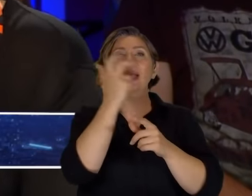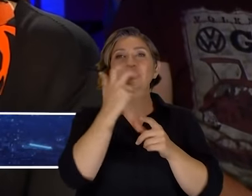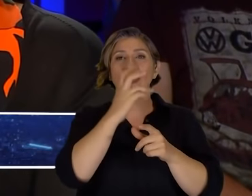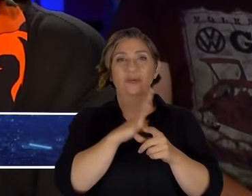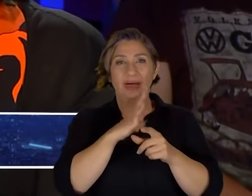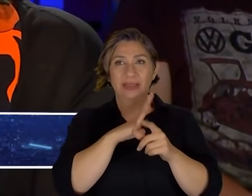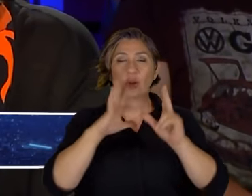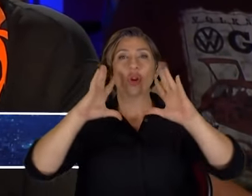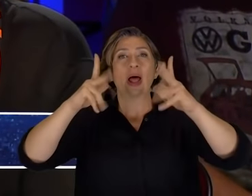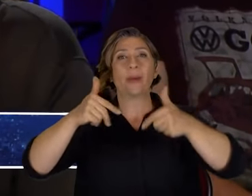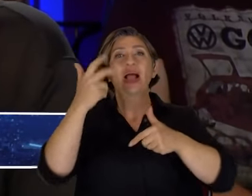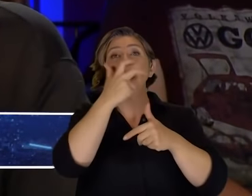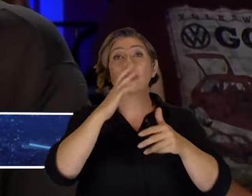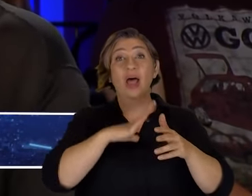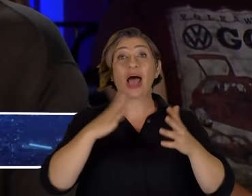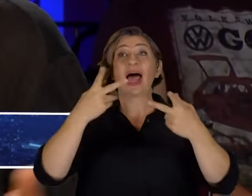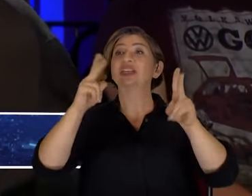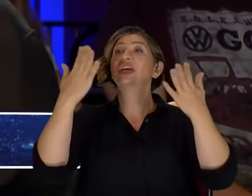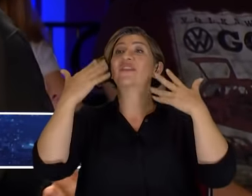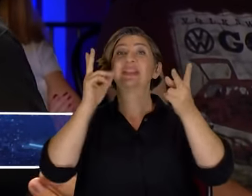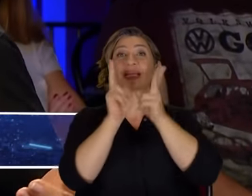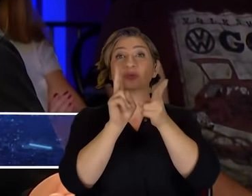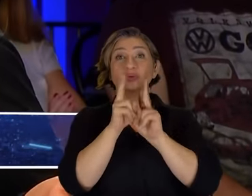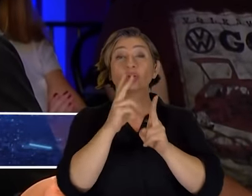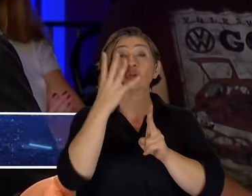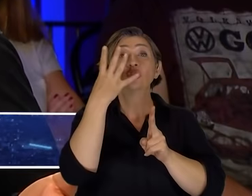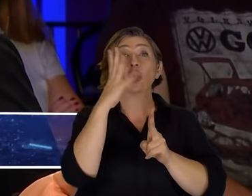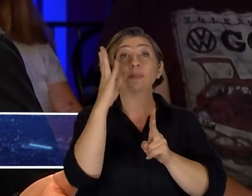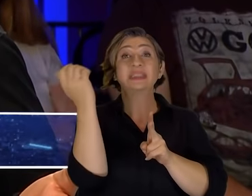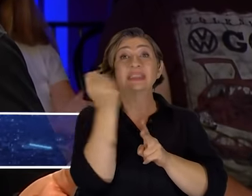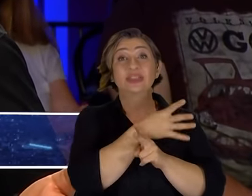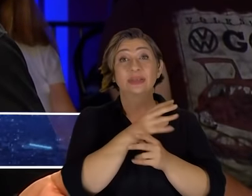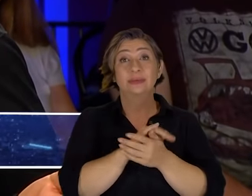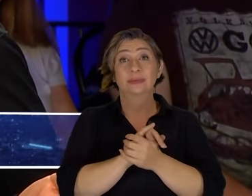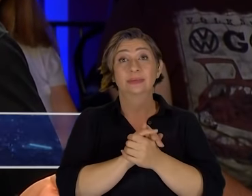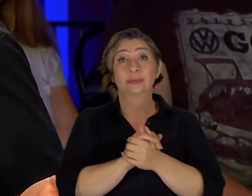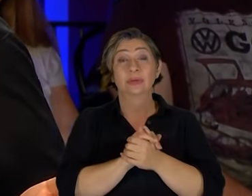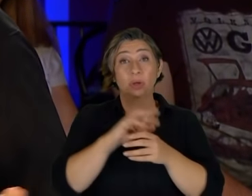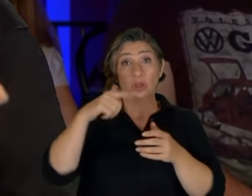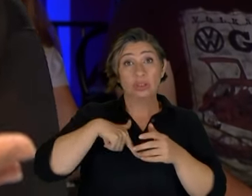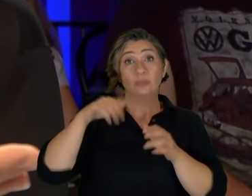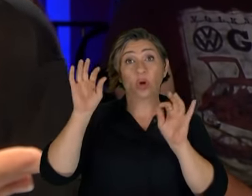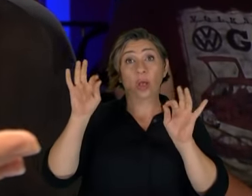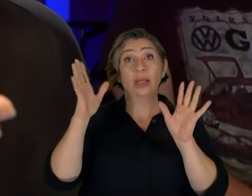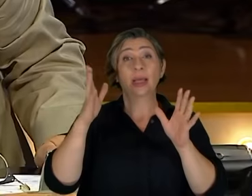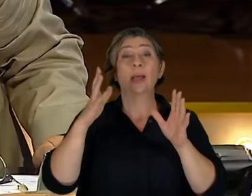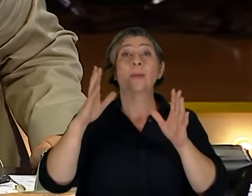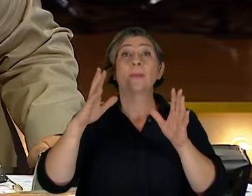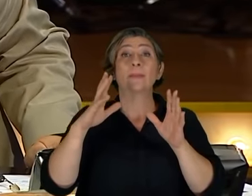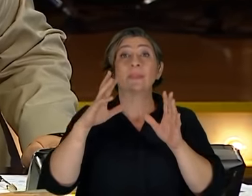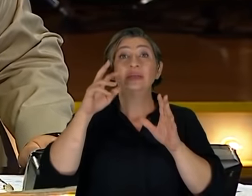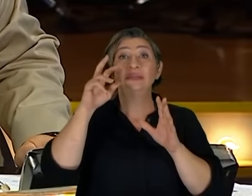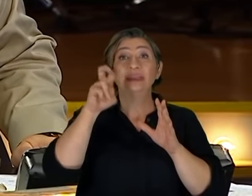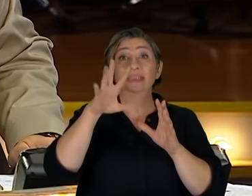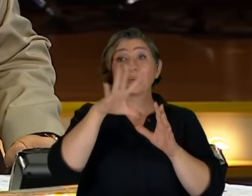Park gazinosu vardı, o vardı, bu vardı. Açık Hava Tiyatrosu 4000 kişilik. İzmir öyleydi. İzmir Mehtap, o zaman 85